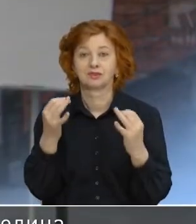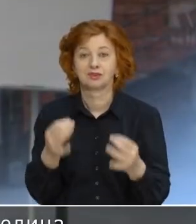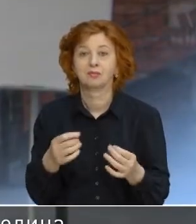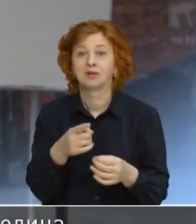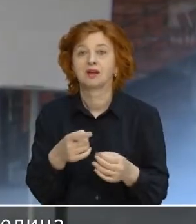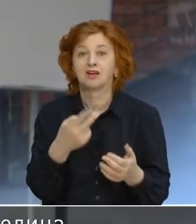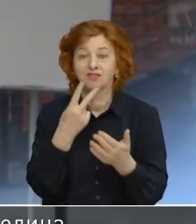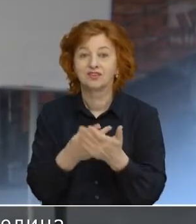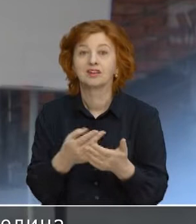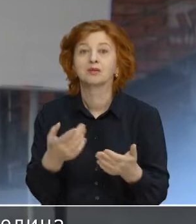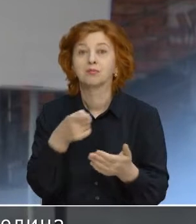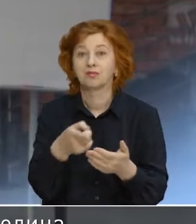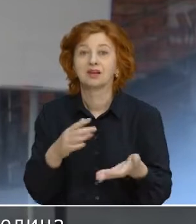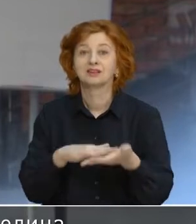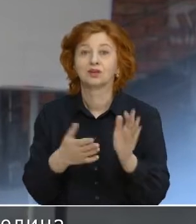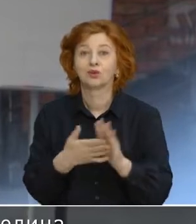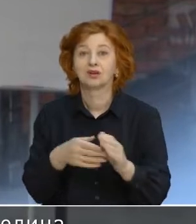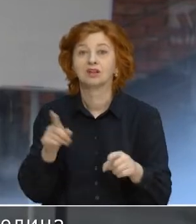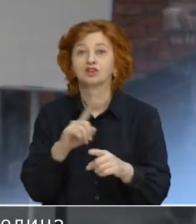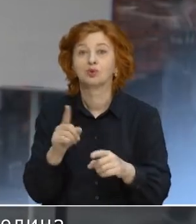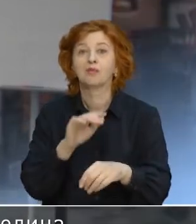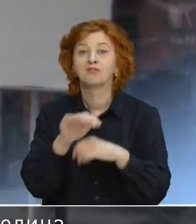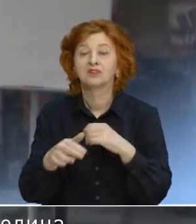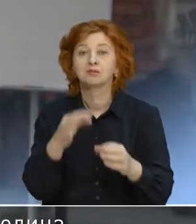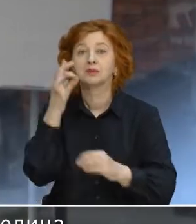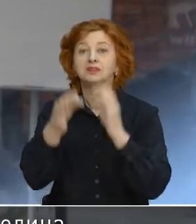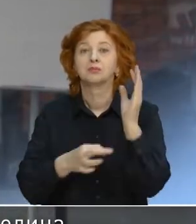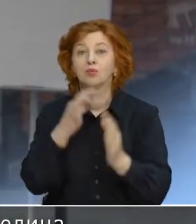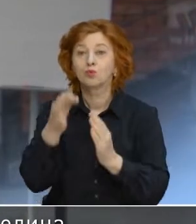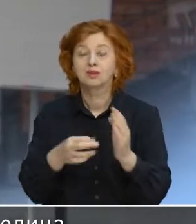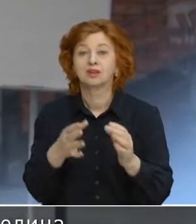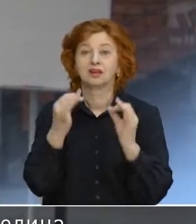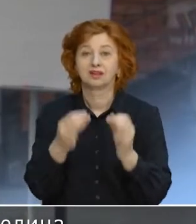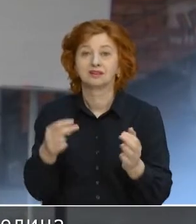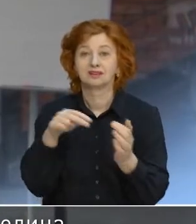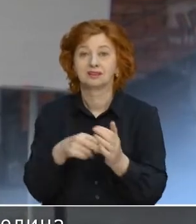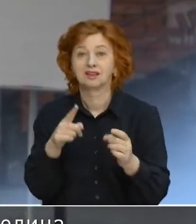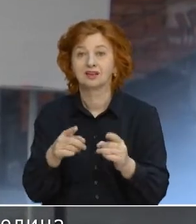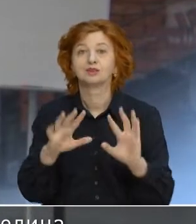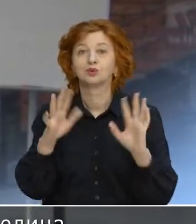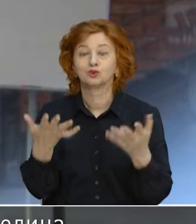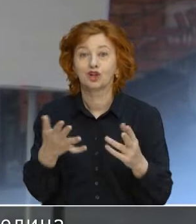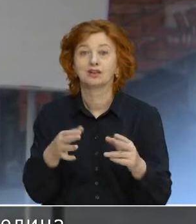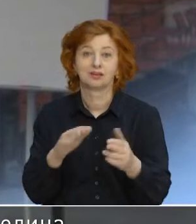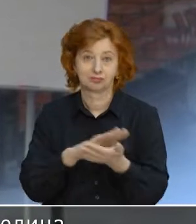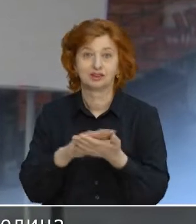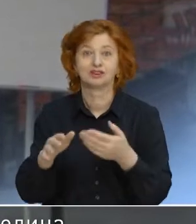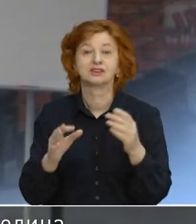создать защищенный канал связи, чтобы вывести на орбиту спутник, и чтобы он генерировал какие-то случайные числа.